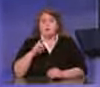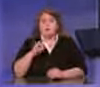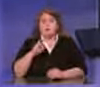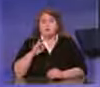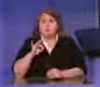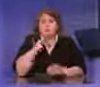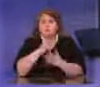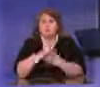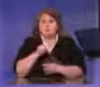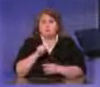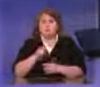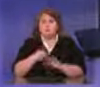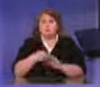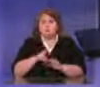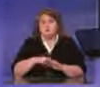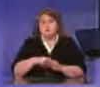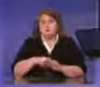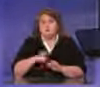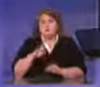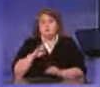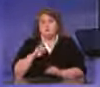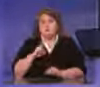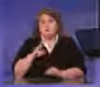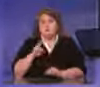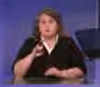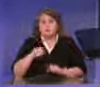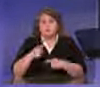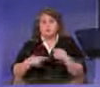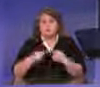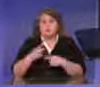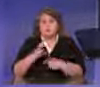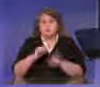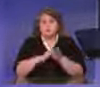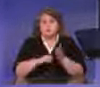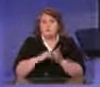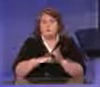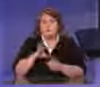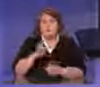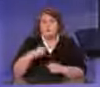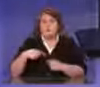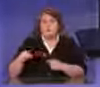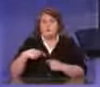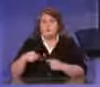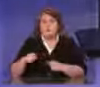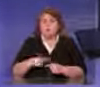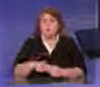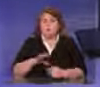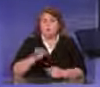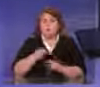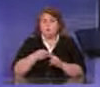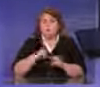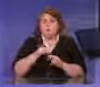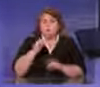отвечают за эти признаки, наследуются независимо друг от друга. И